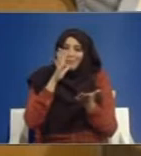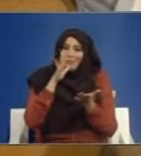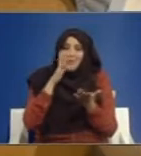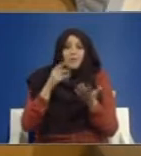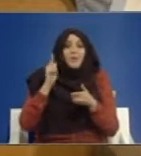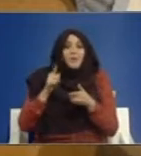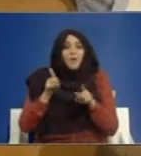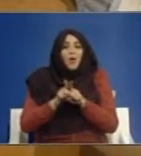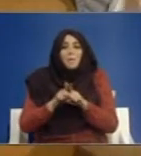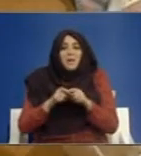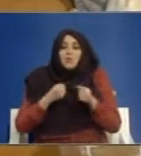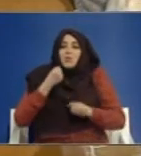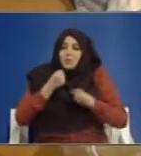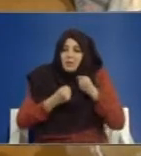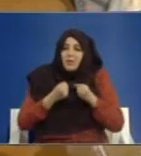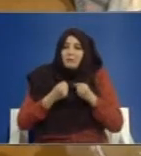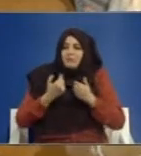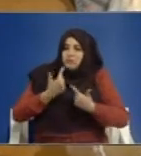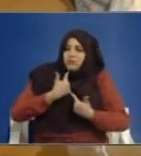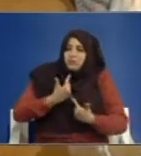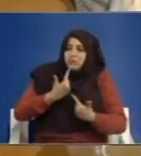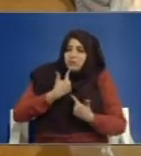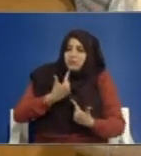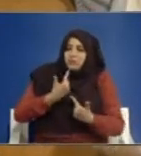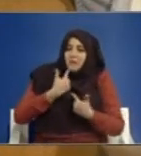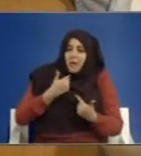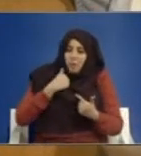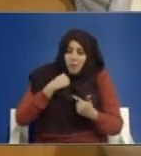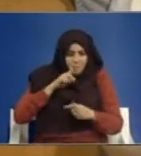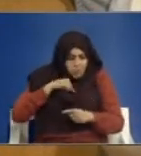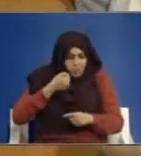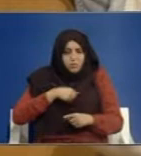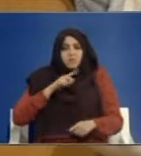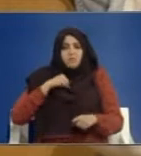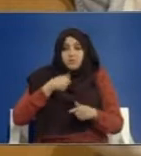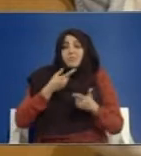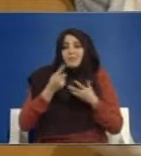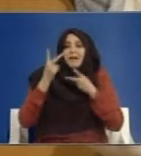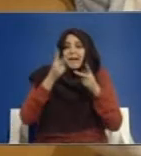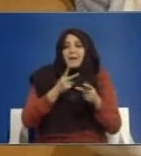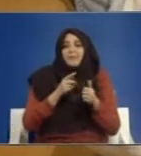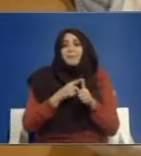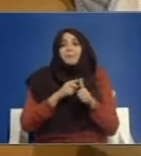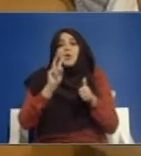عمليه معاناه. والذين جاهدوا فينا لنهدينهم سبلنا، هذه واحده.